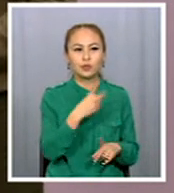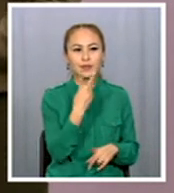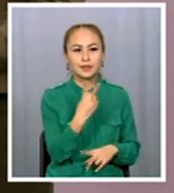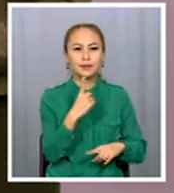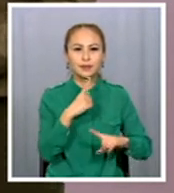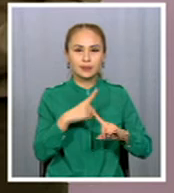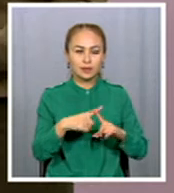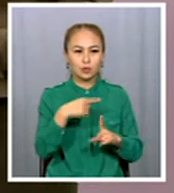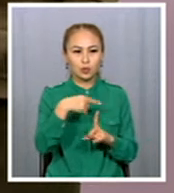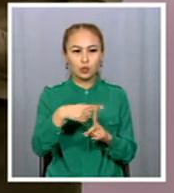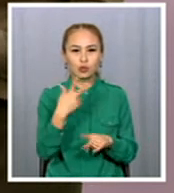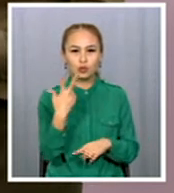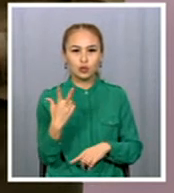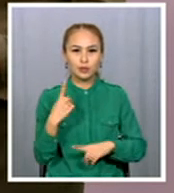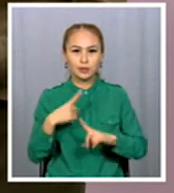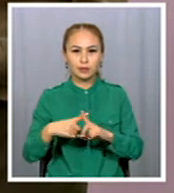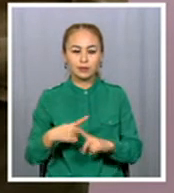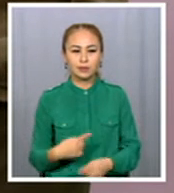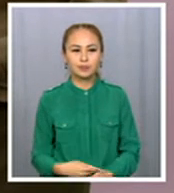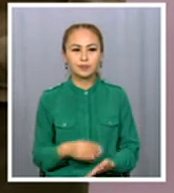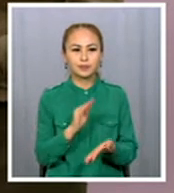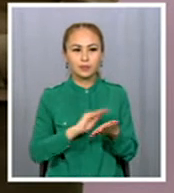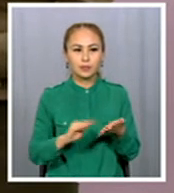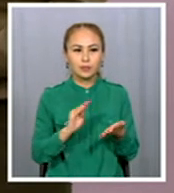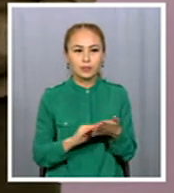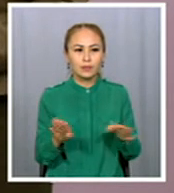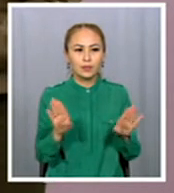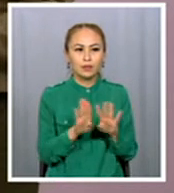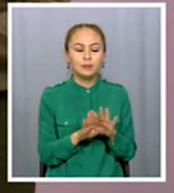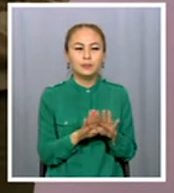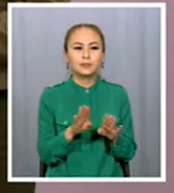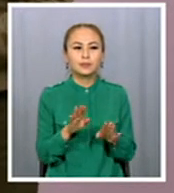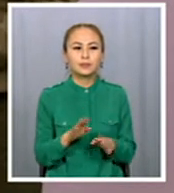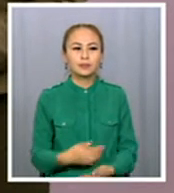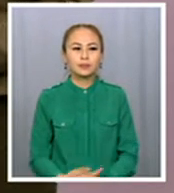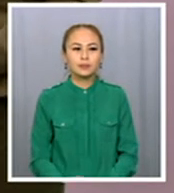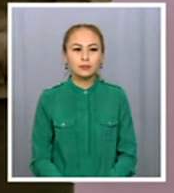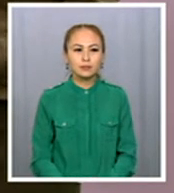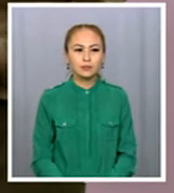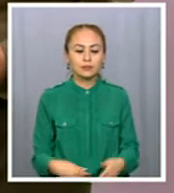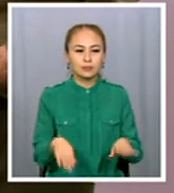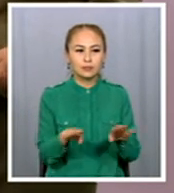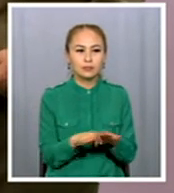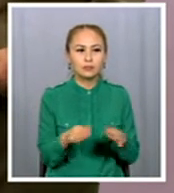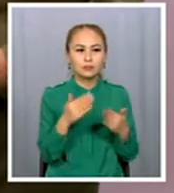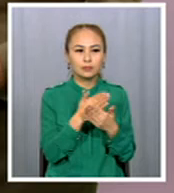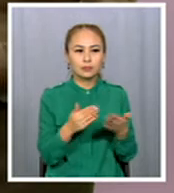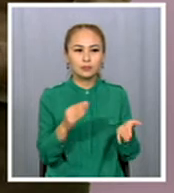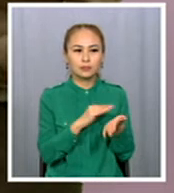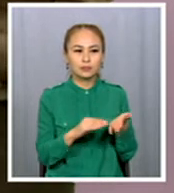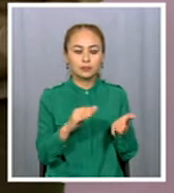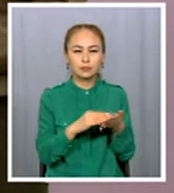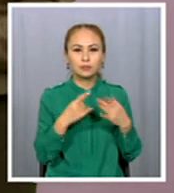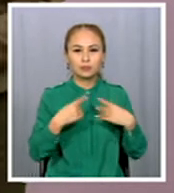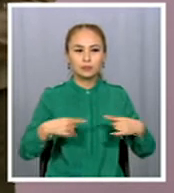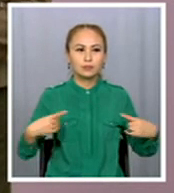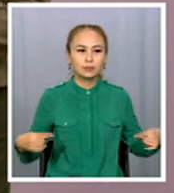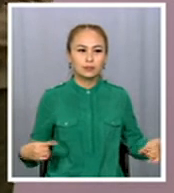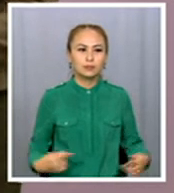x қосу 3x түріндегі өрнек жаздық. Енді осы өрнекті түрлендірейік.